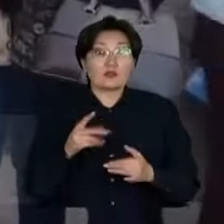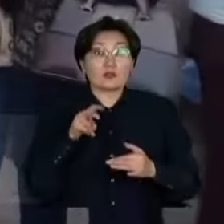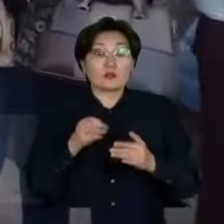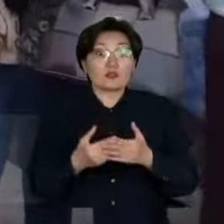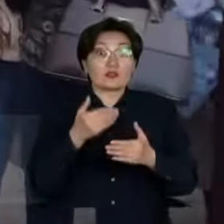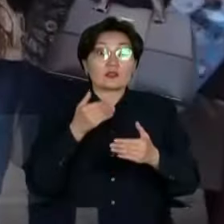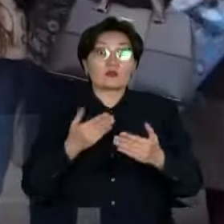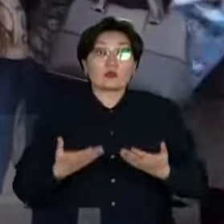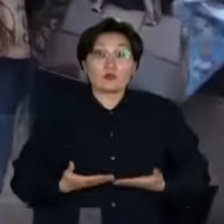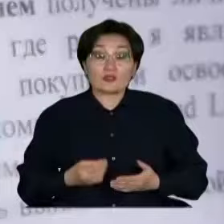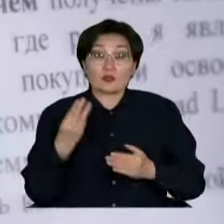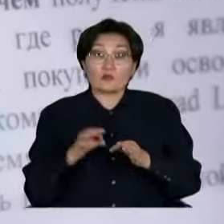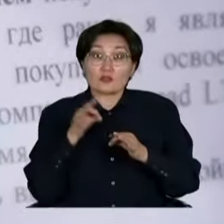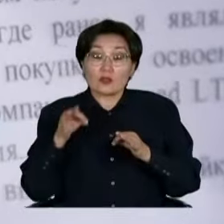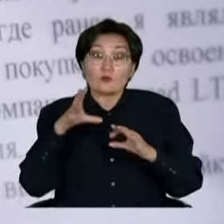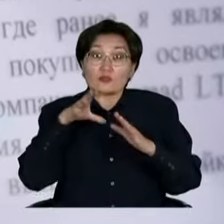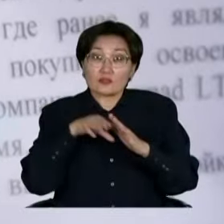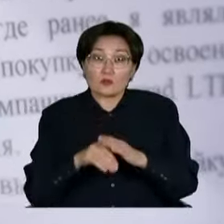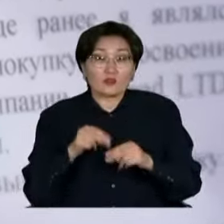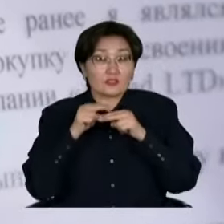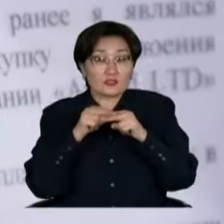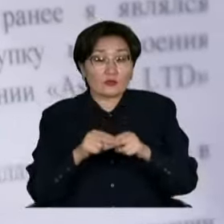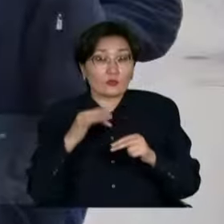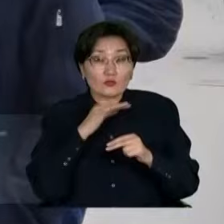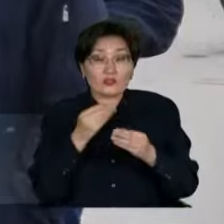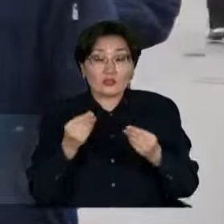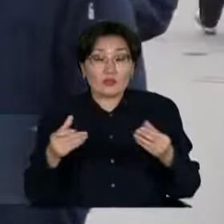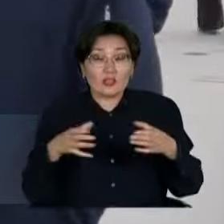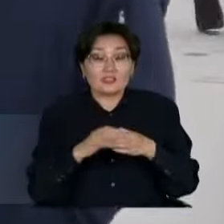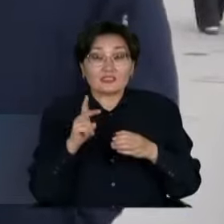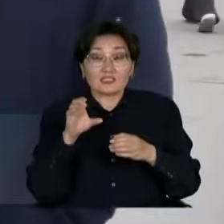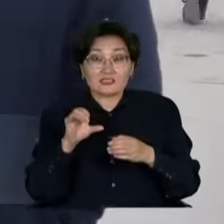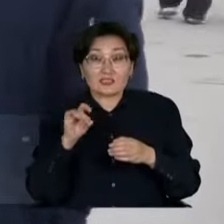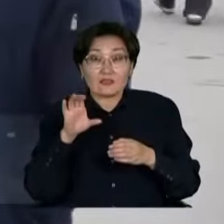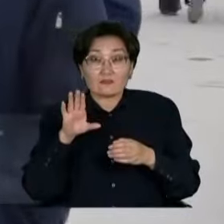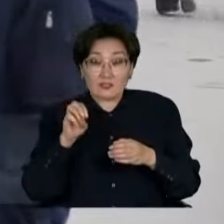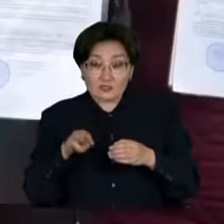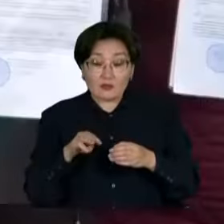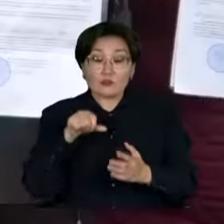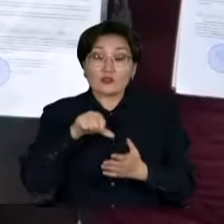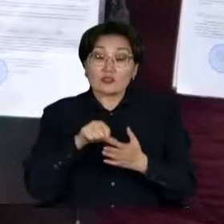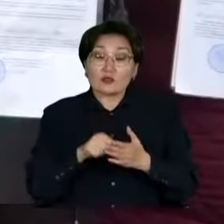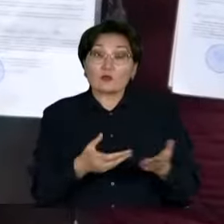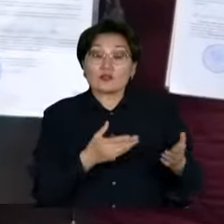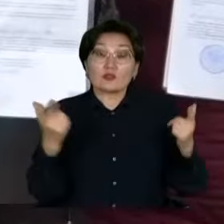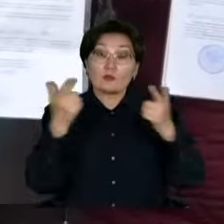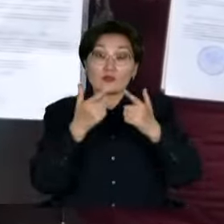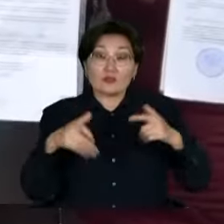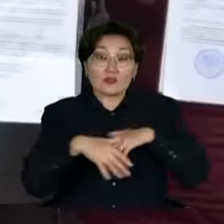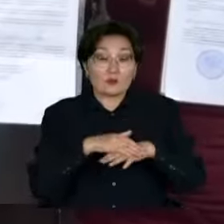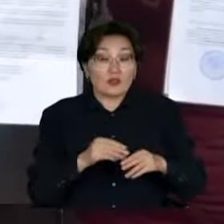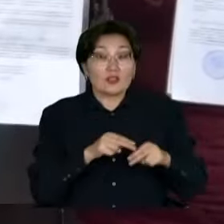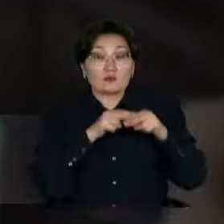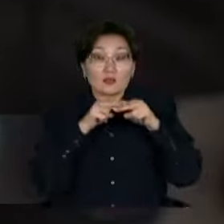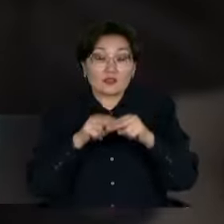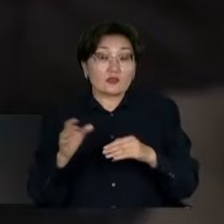5 лет назад жители Мангыстауской области вложили немалые деньги в компанию «Сакс Инвест». Представители финпирамиды призывали жителей инвестировать в